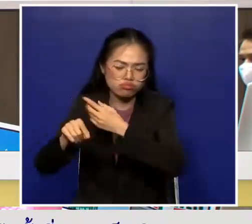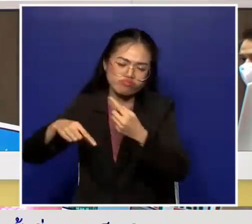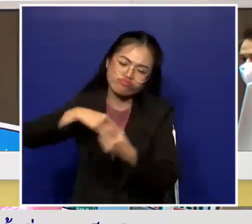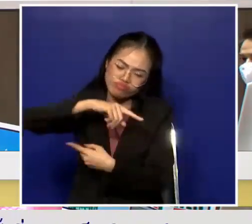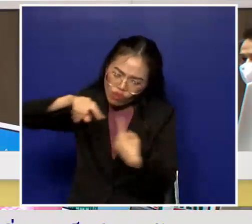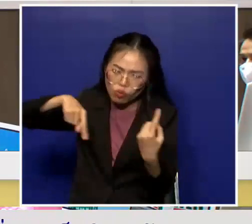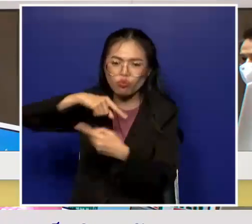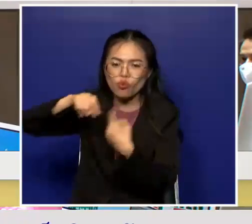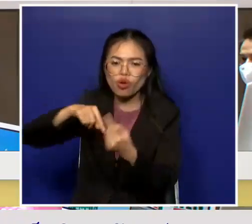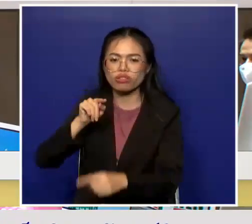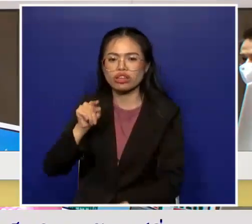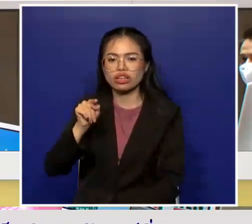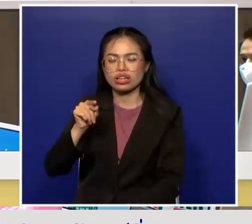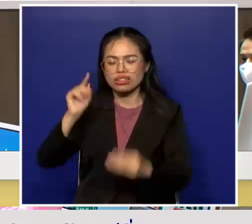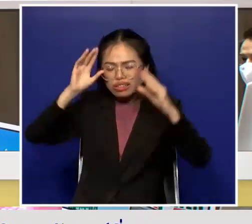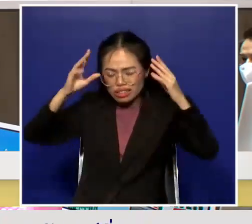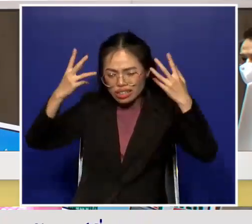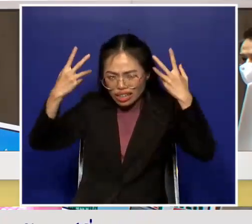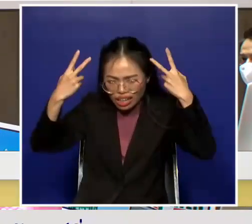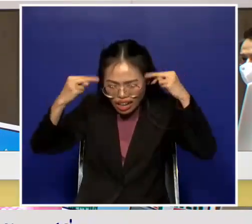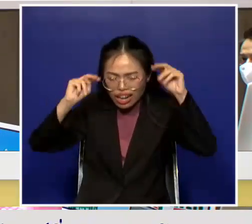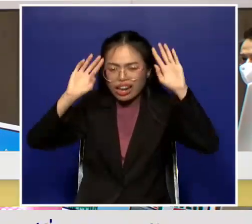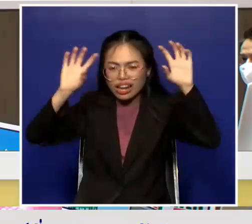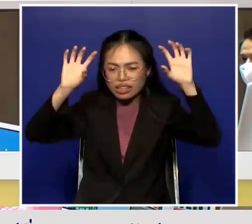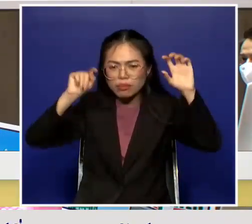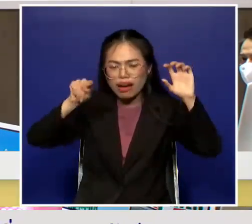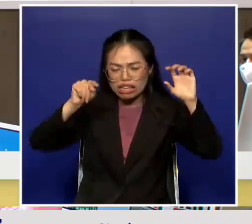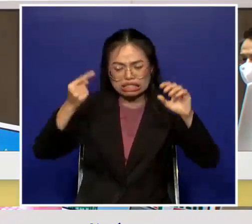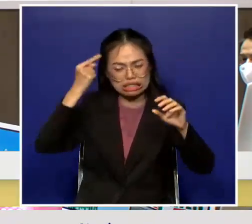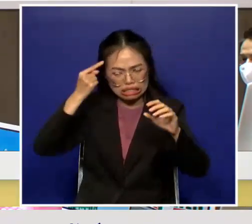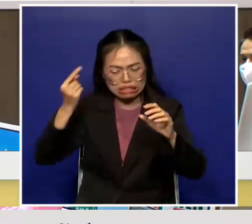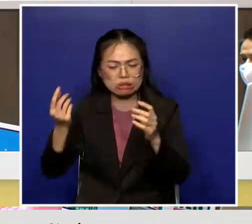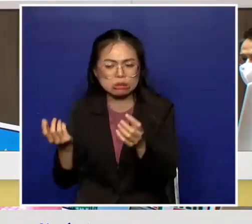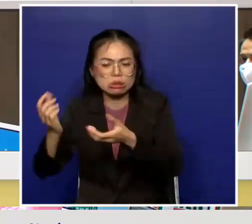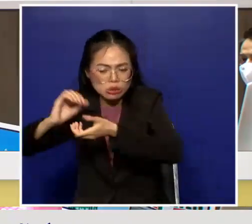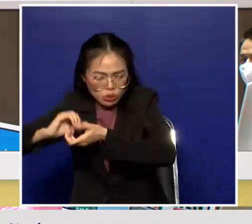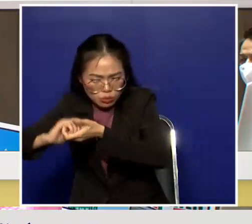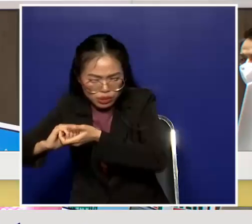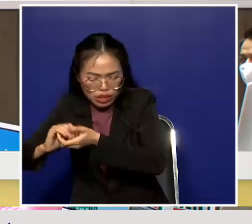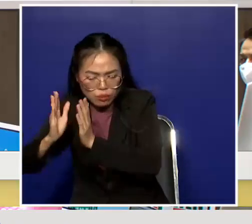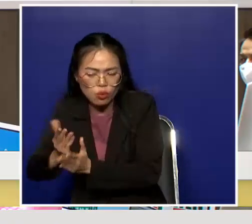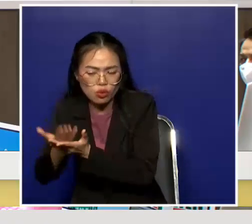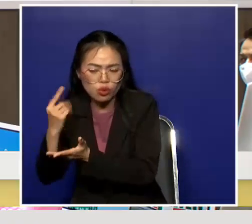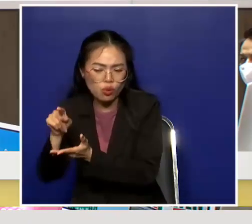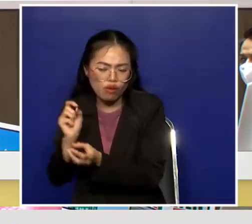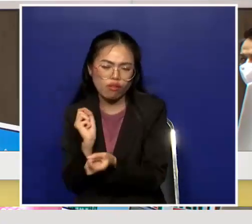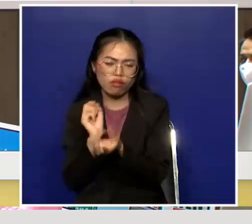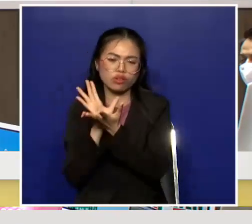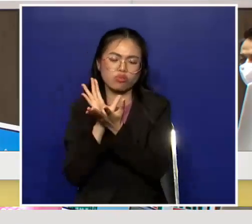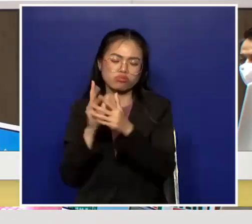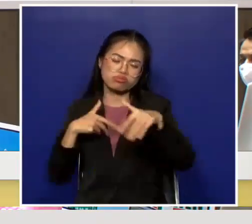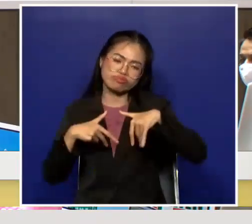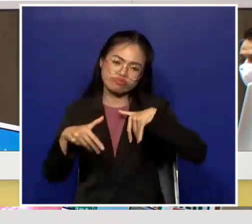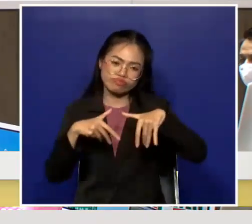ทยที่เรามีรัฐบาลที่ไปสมรู้ร่วมคิดร่วมกับเจ้าสัวแล้วทำให้สิ่งนี้เกิดขึ้นแย่กว่านั้นคืออะ